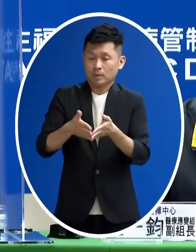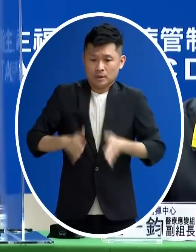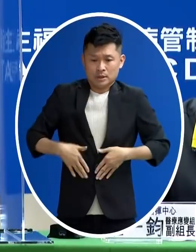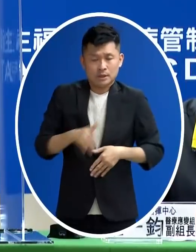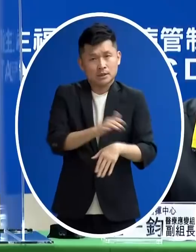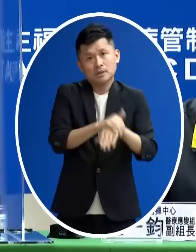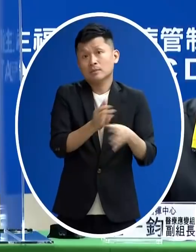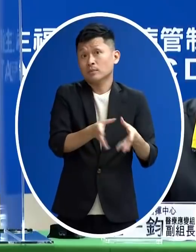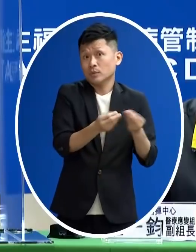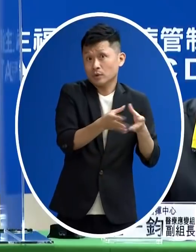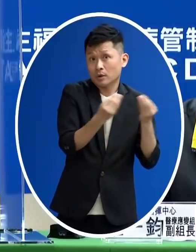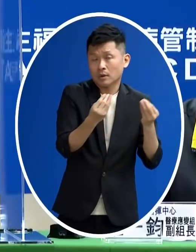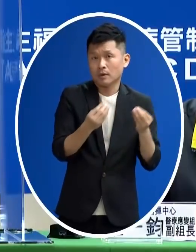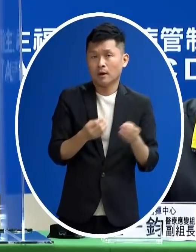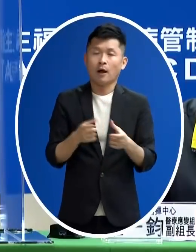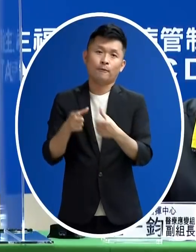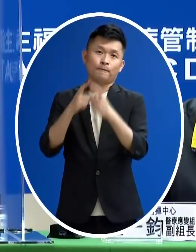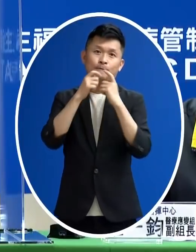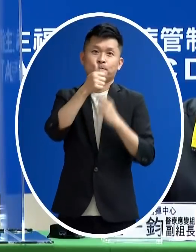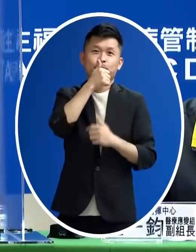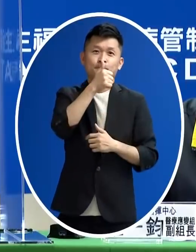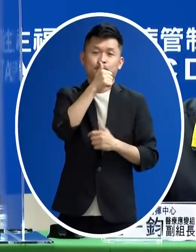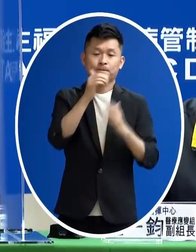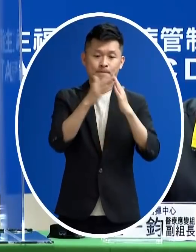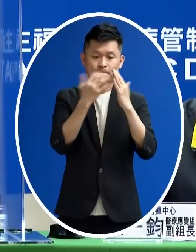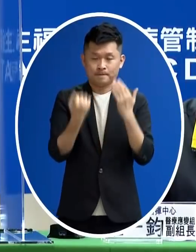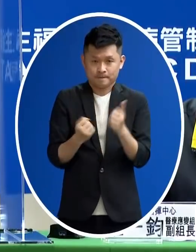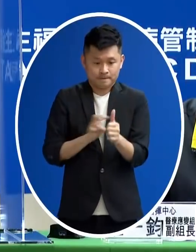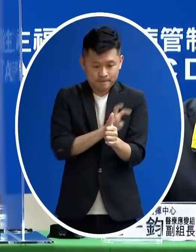要，那就会就是返家进行居